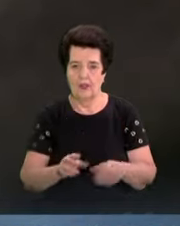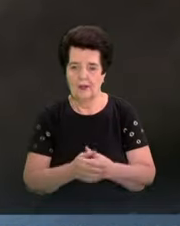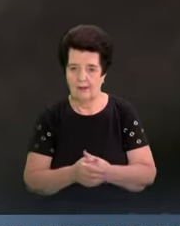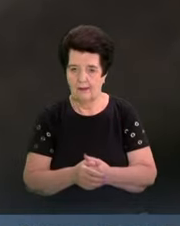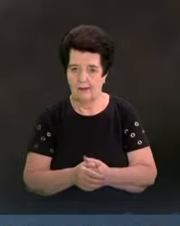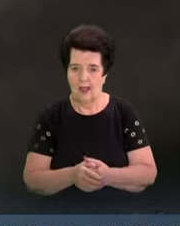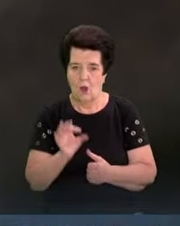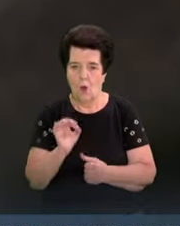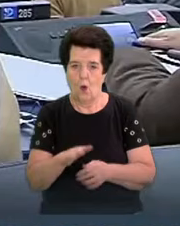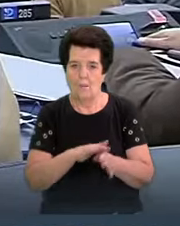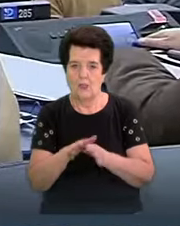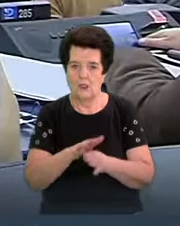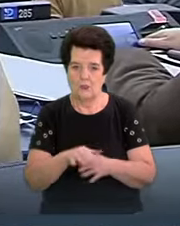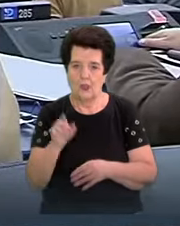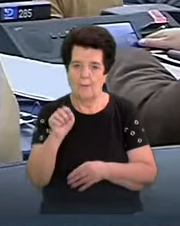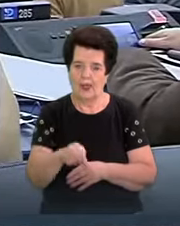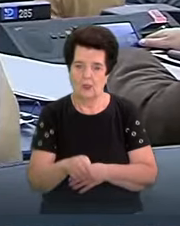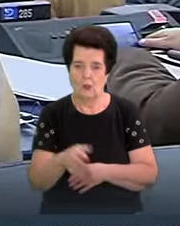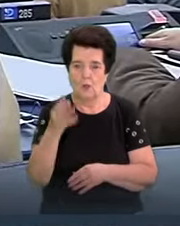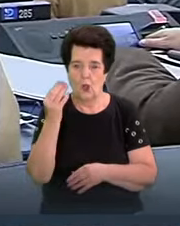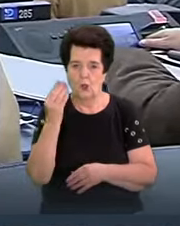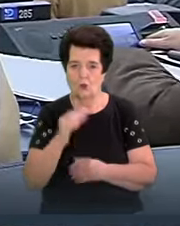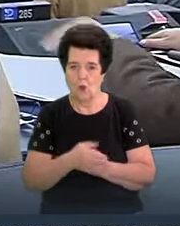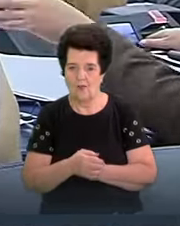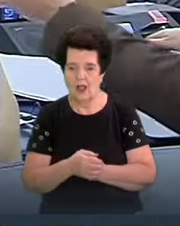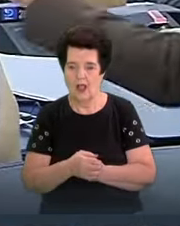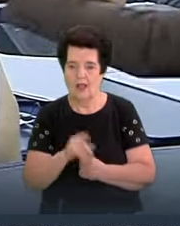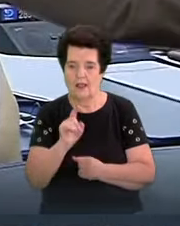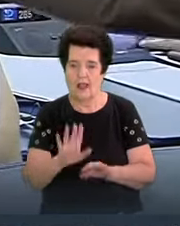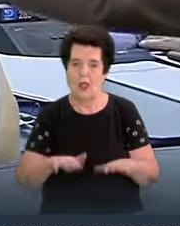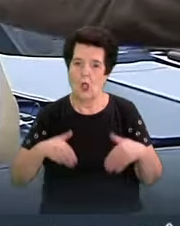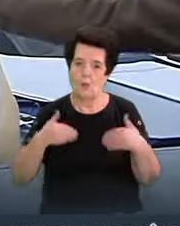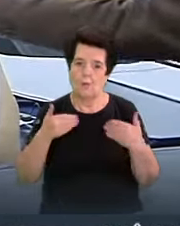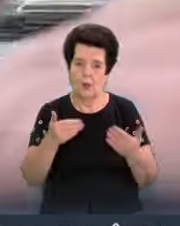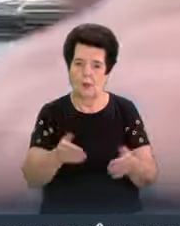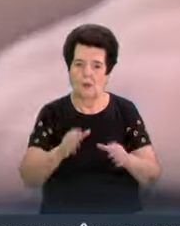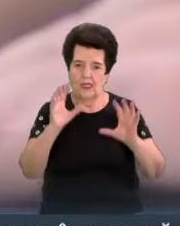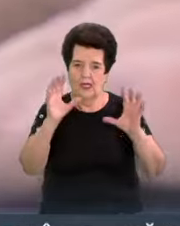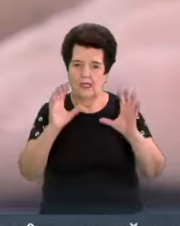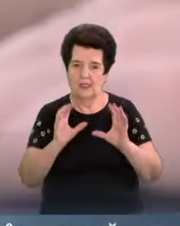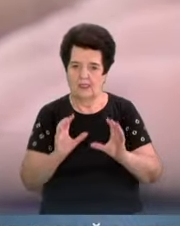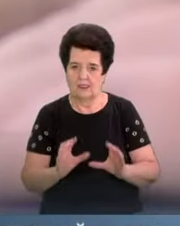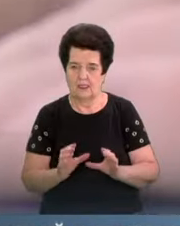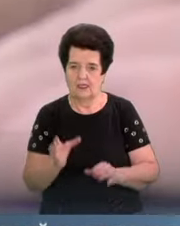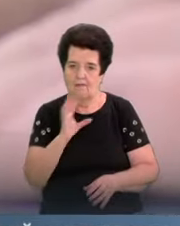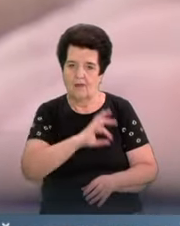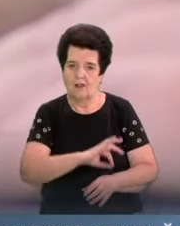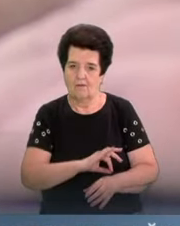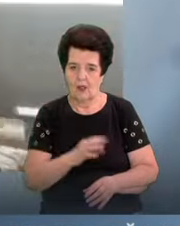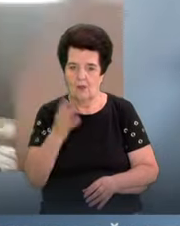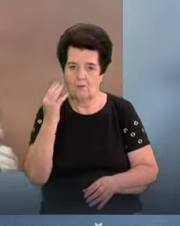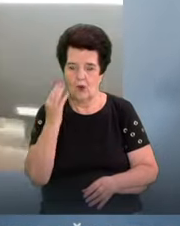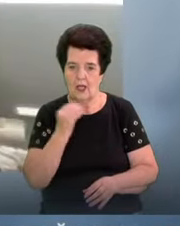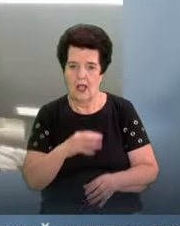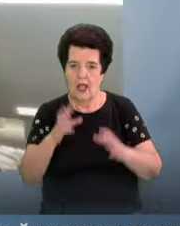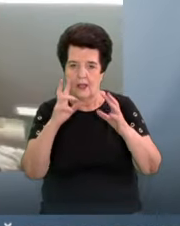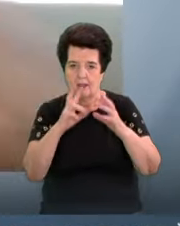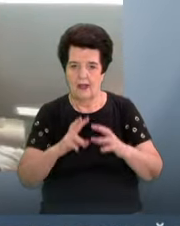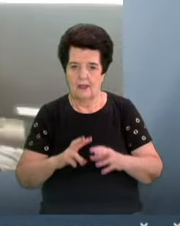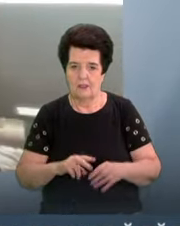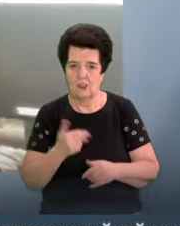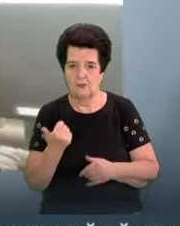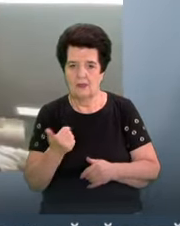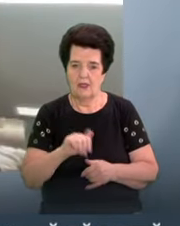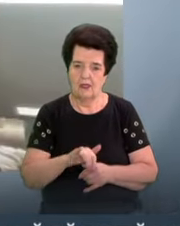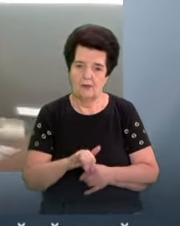o misiune pentru Moldova, ei propunând legislația în favoarea Moldovei sau analizând ce e bine